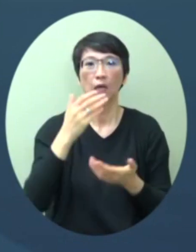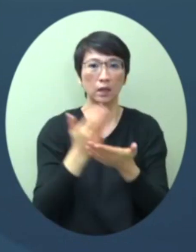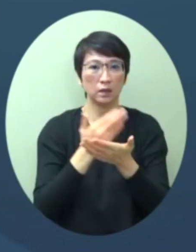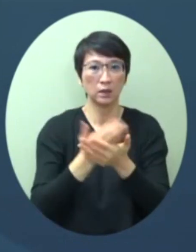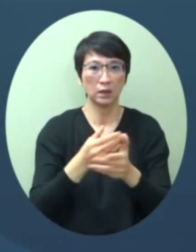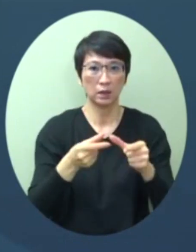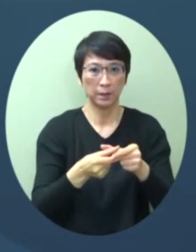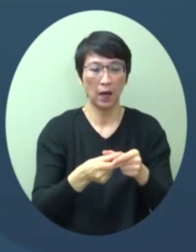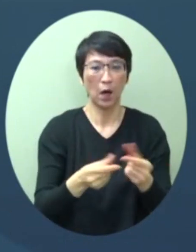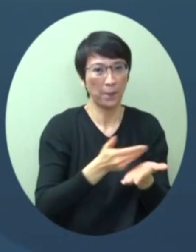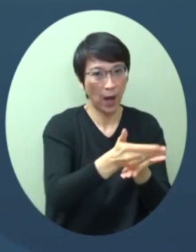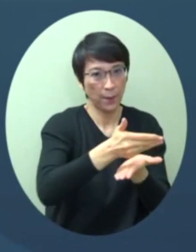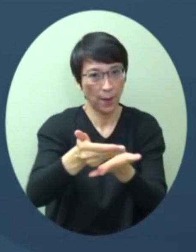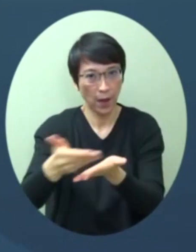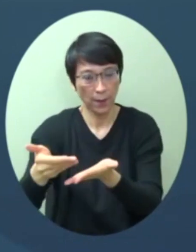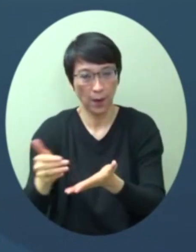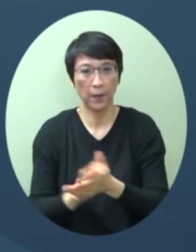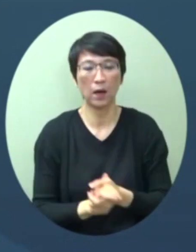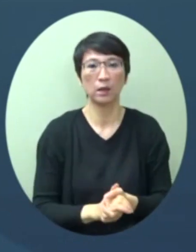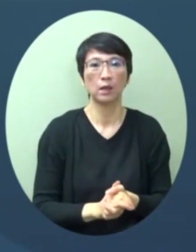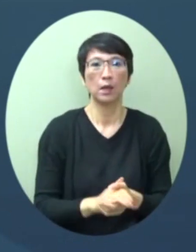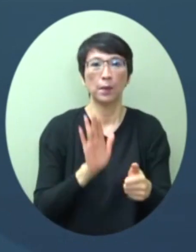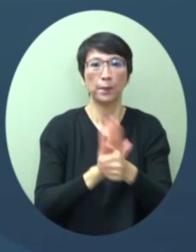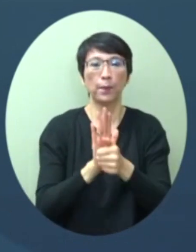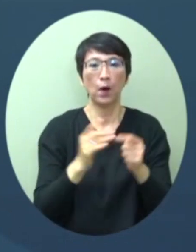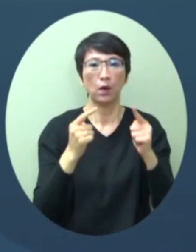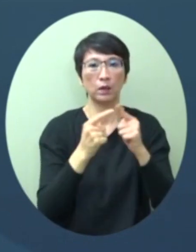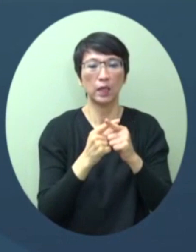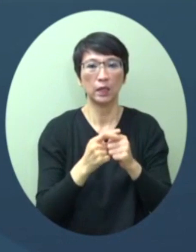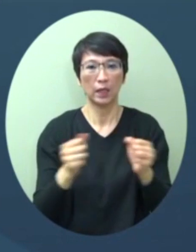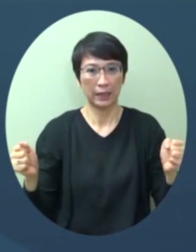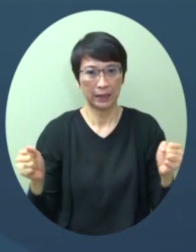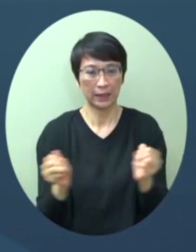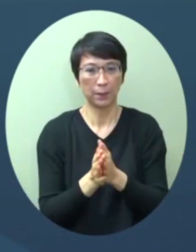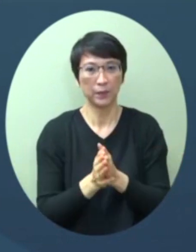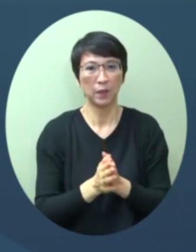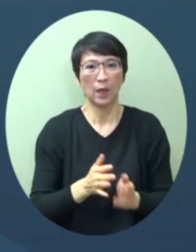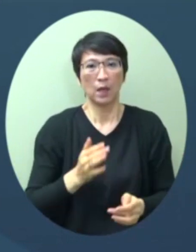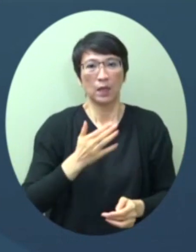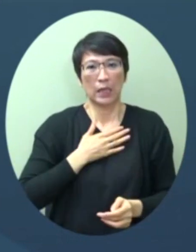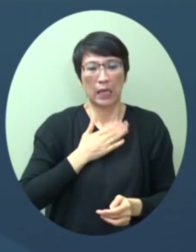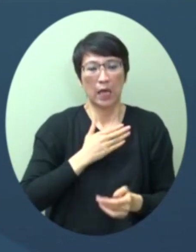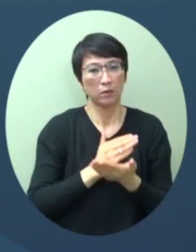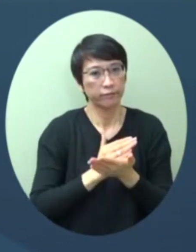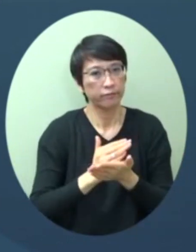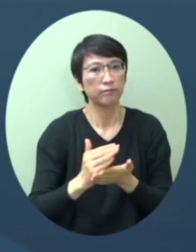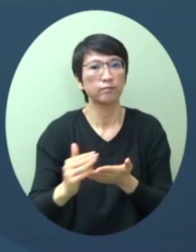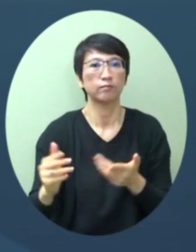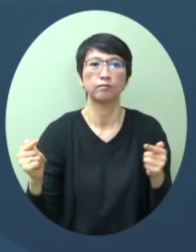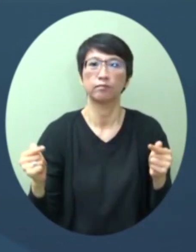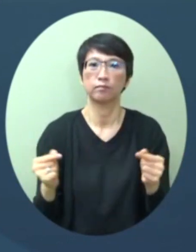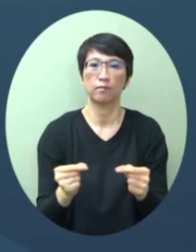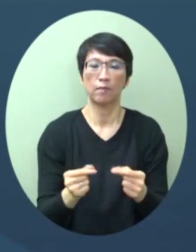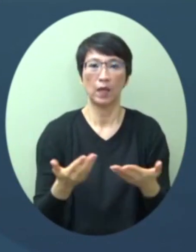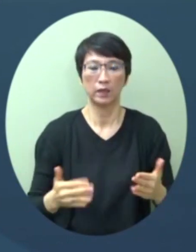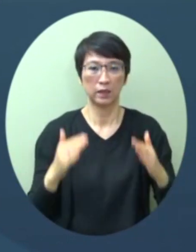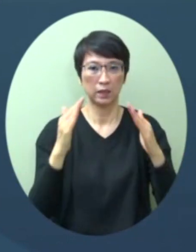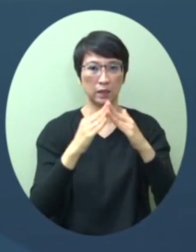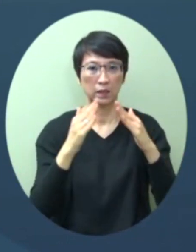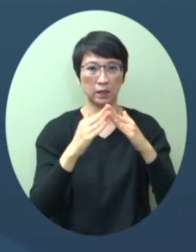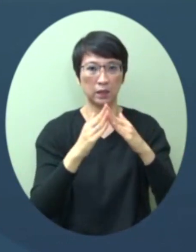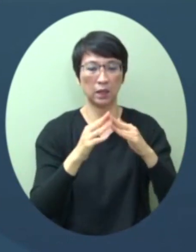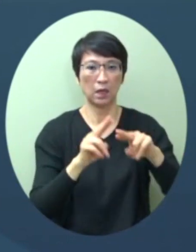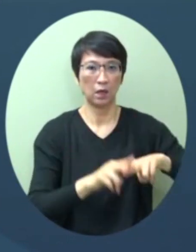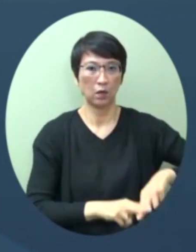大规模地派发以舒缓市民对于感染风险的招累至于在家里现在应该有四